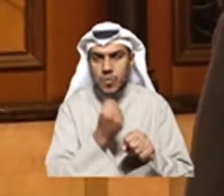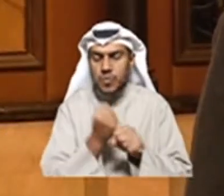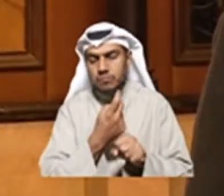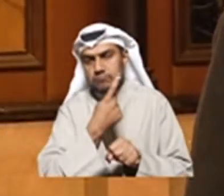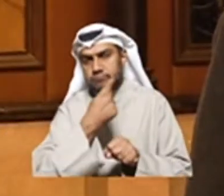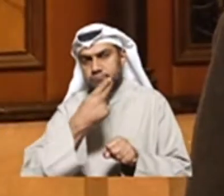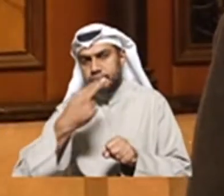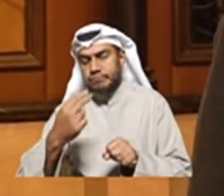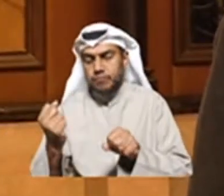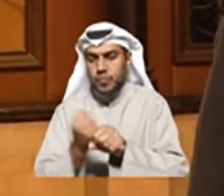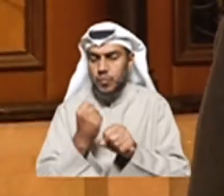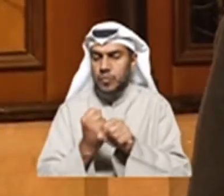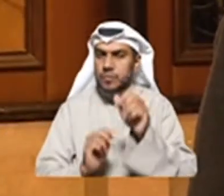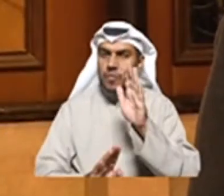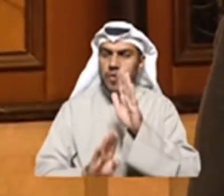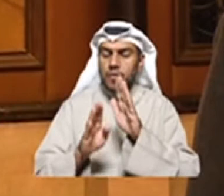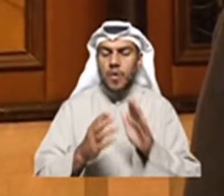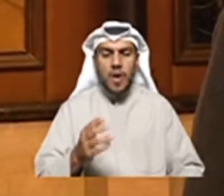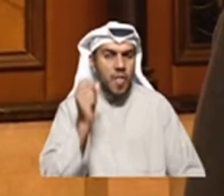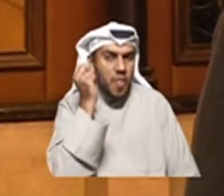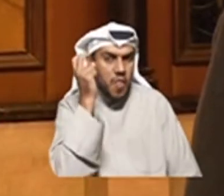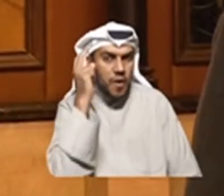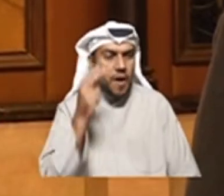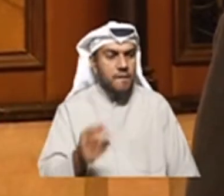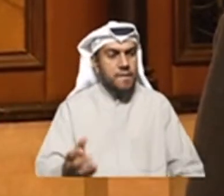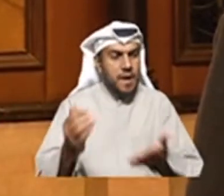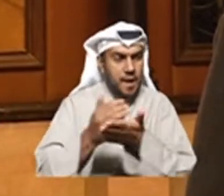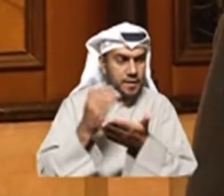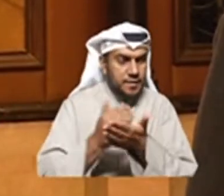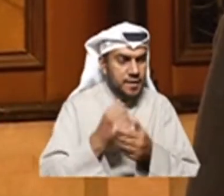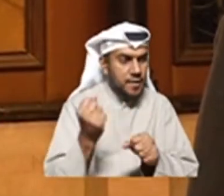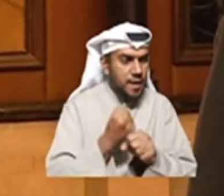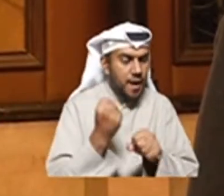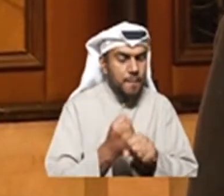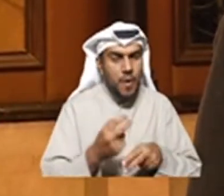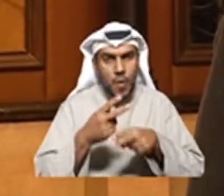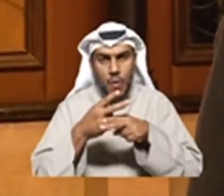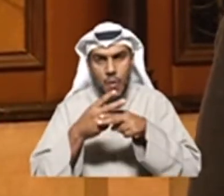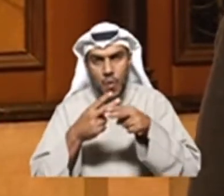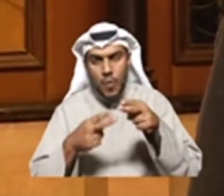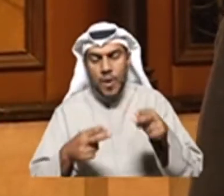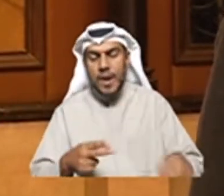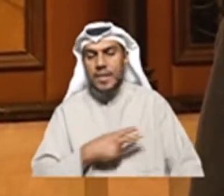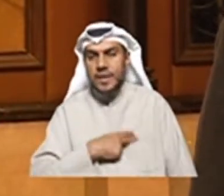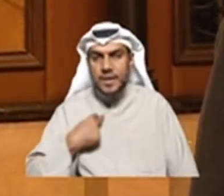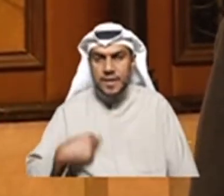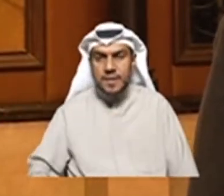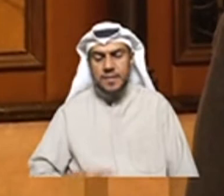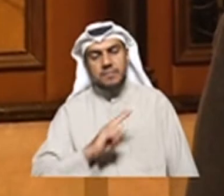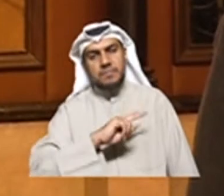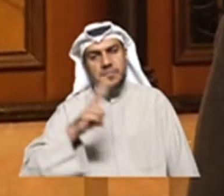بأوجه متعددة منها الثقافي والاقتصادي تسعى إلى إثراء الحوار بين الكويتيين والصينيين من مختلف